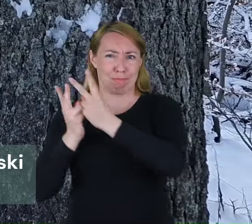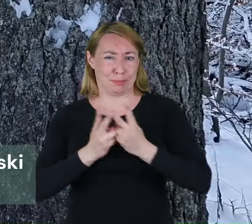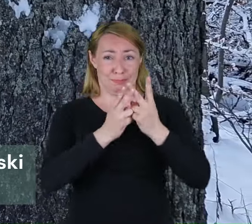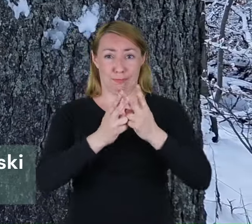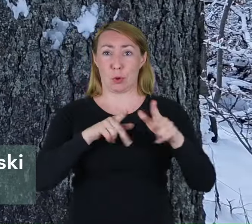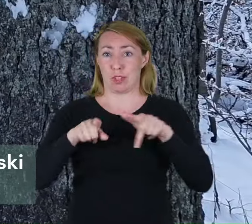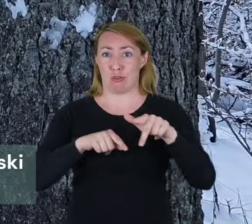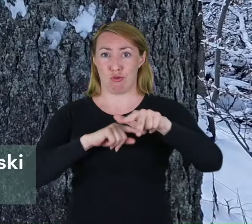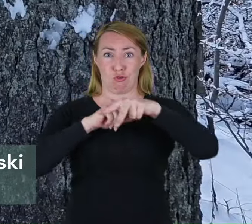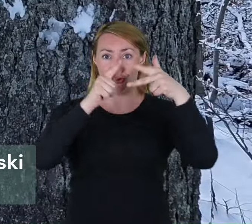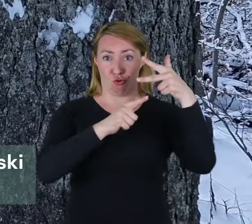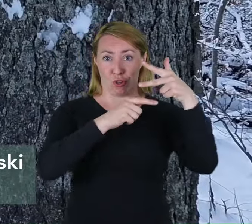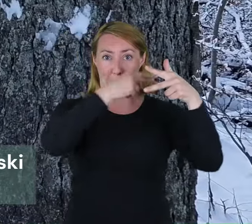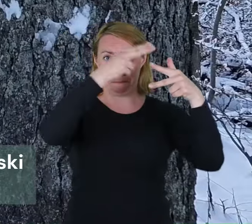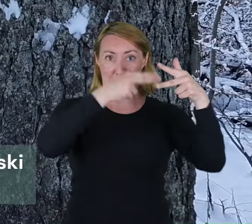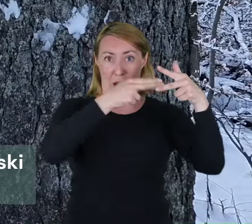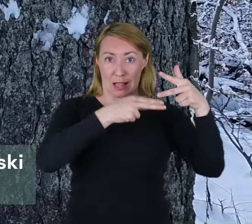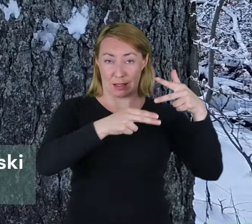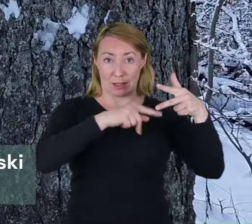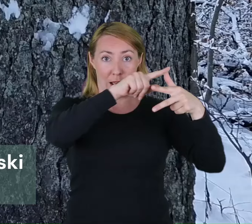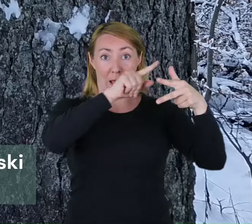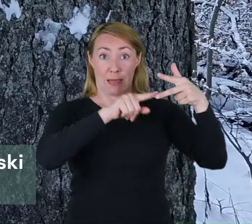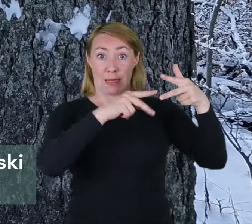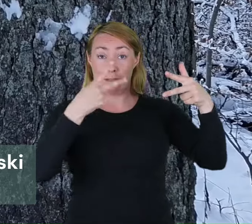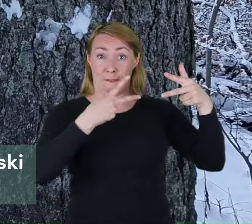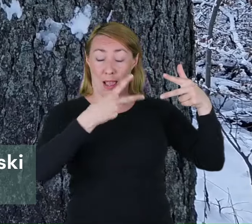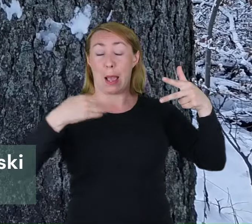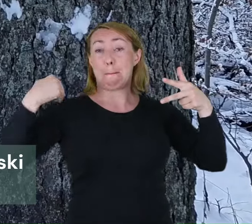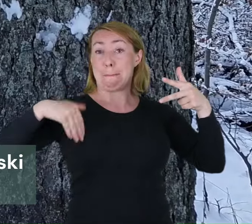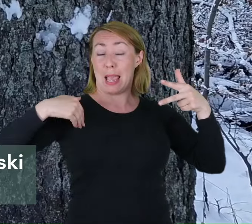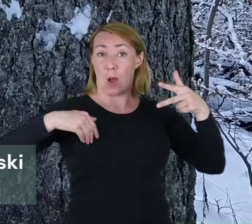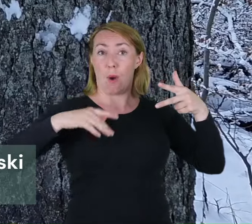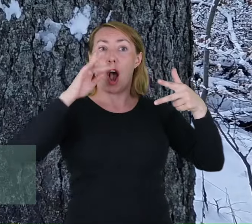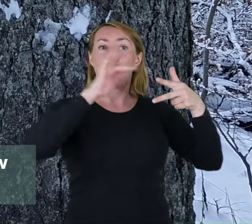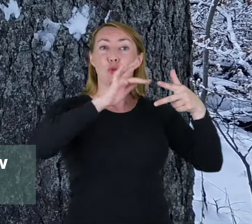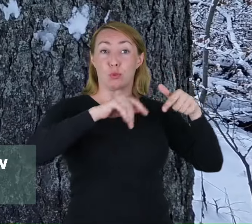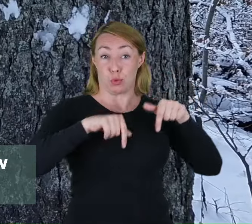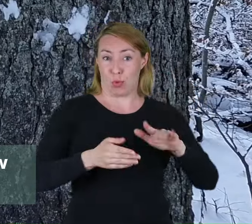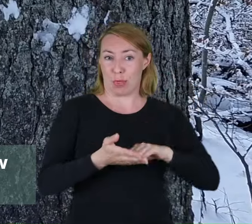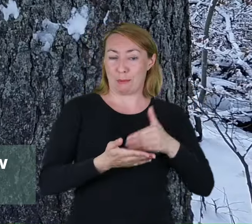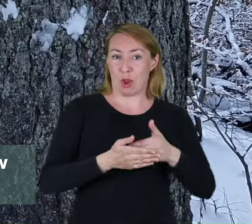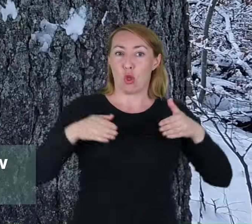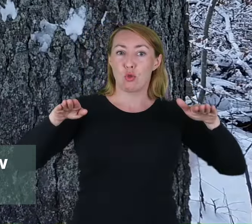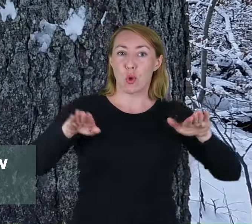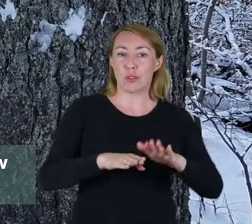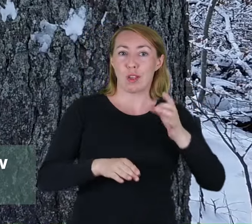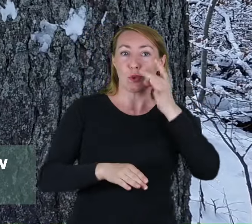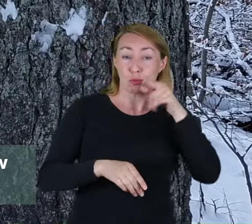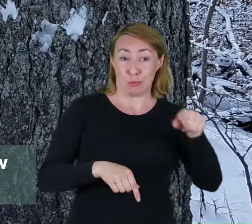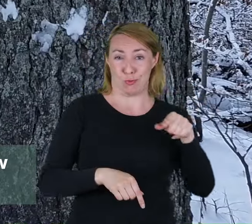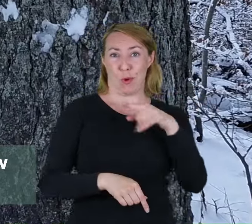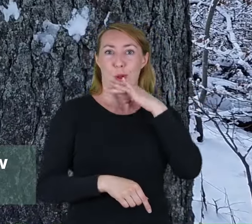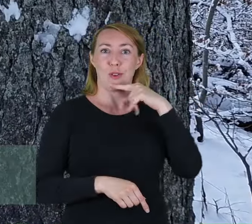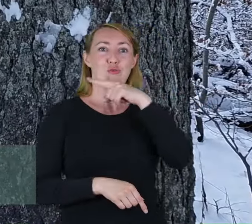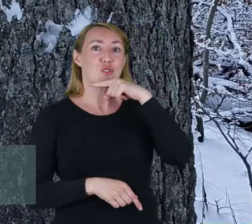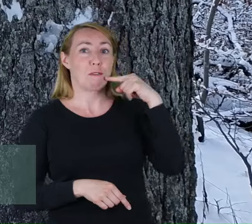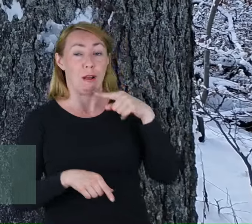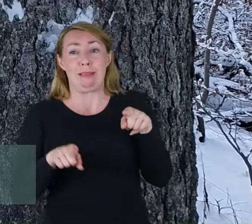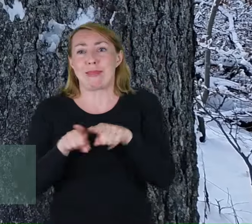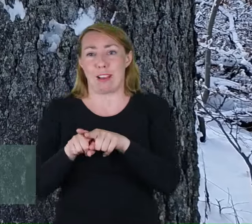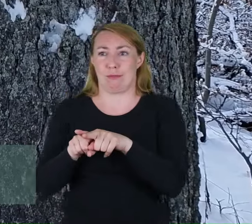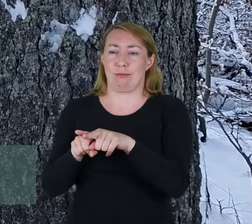pasów. Dwa paski zewnętrzne mają kolor biały, natomiast środkowy, tutaj na przykład w dominie strążyskiej ma kolor czerwony, możemy